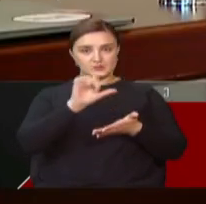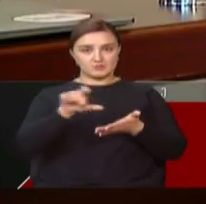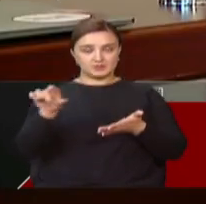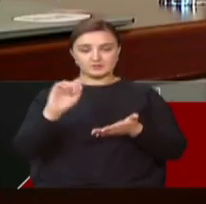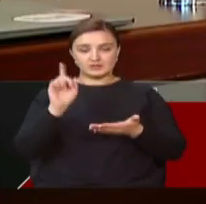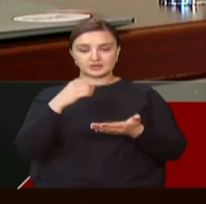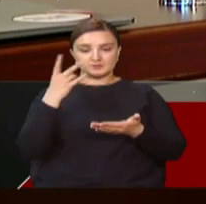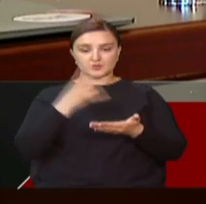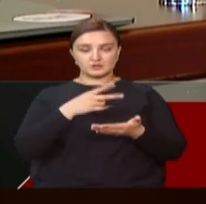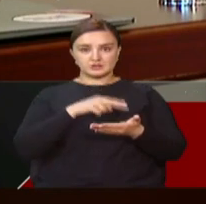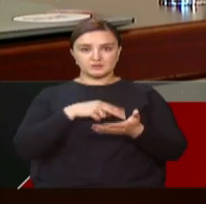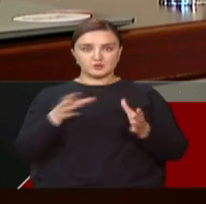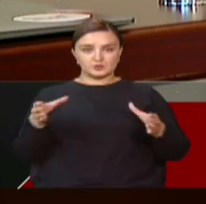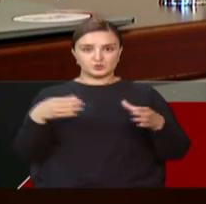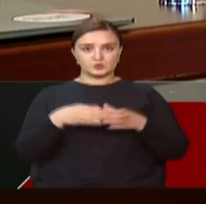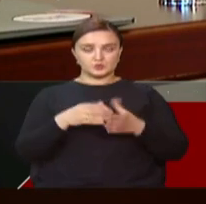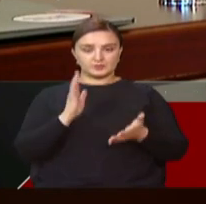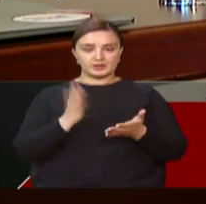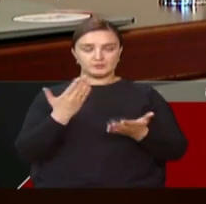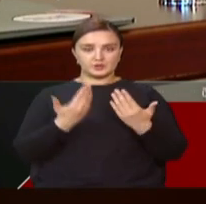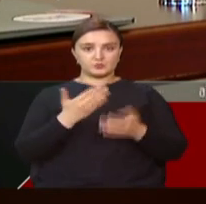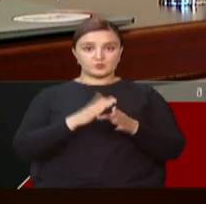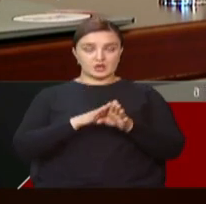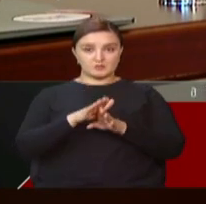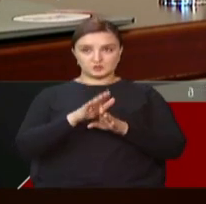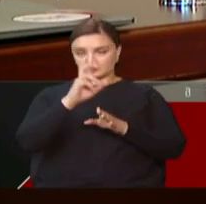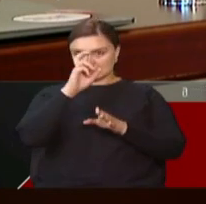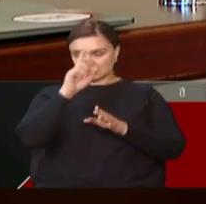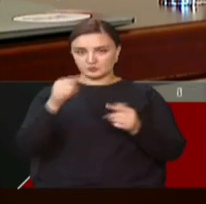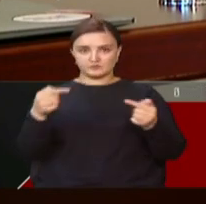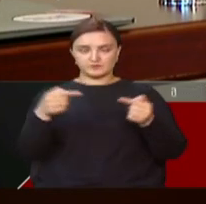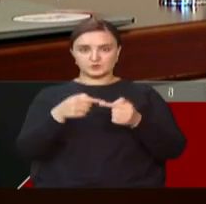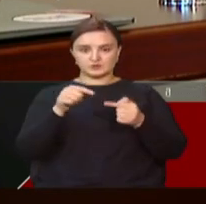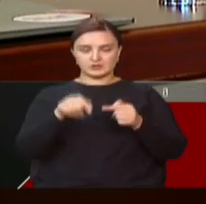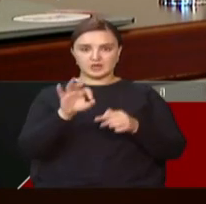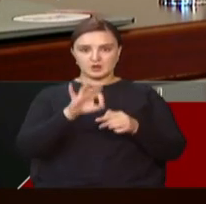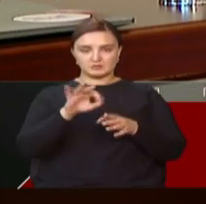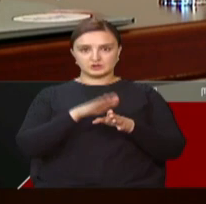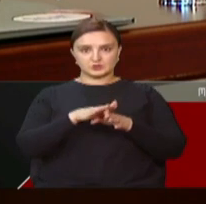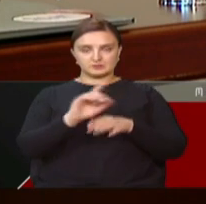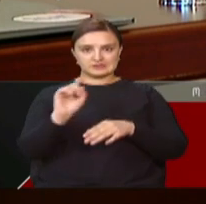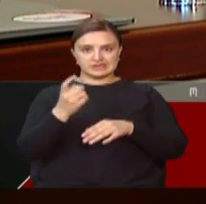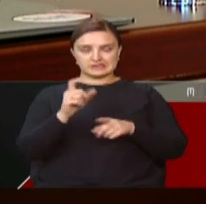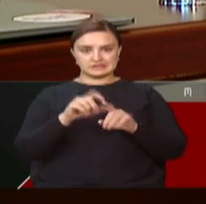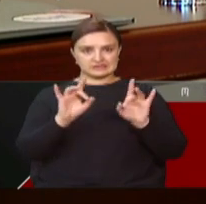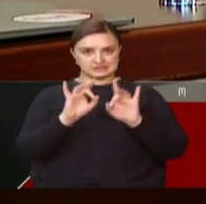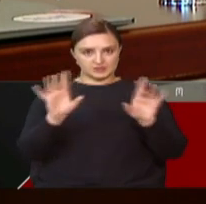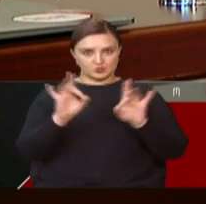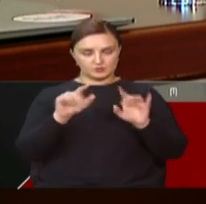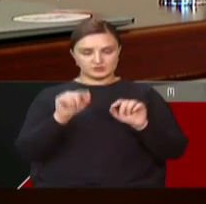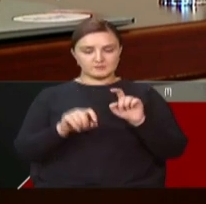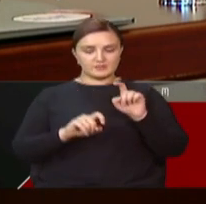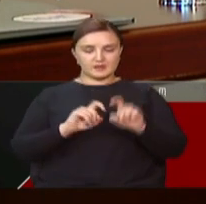უნდა, საპარლამენტო ჯგუფი იქნება თუ აღმასრულებელი ხელისუფლებიდან, ზუსტად ამ შესრულების ხარისხზე საუბრობს და იმ